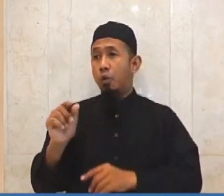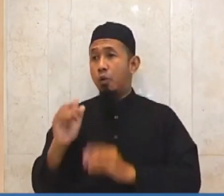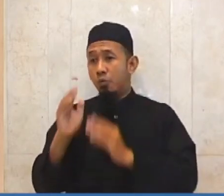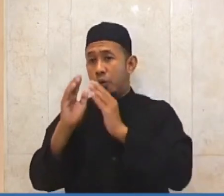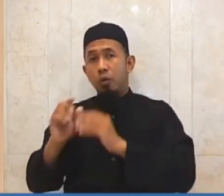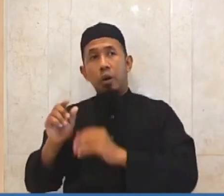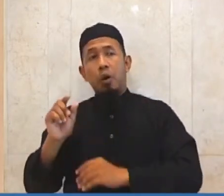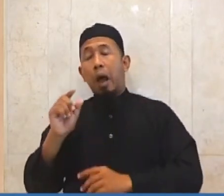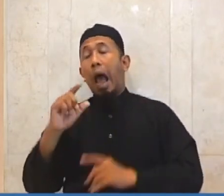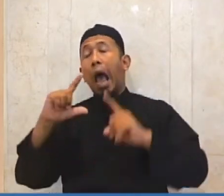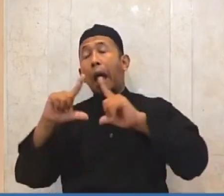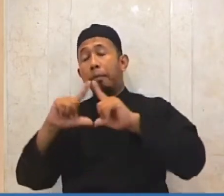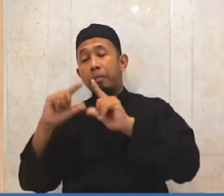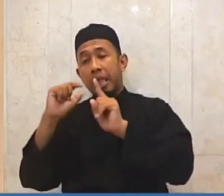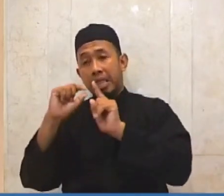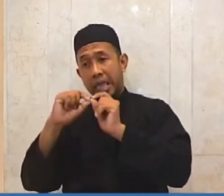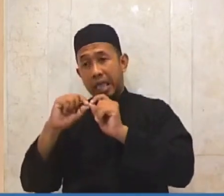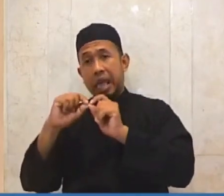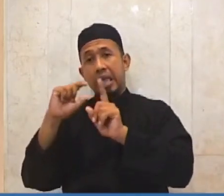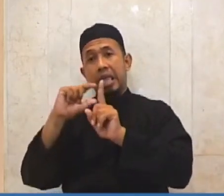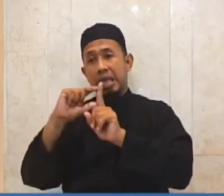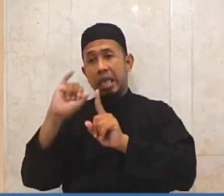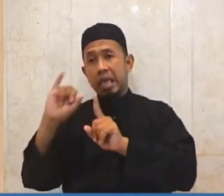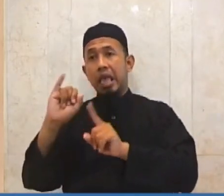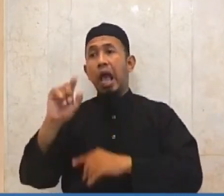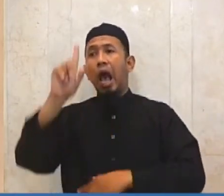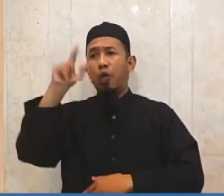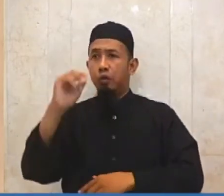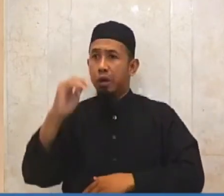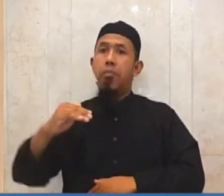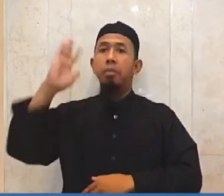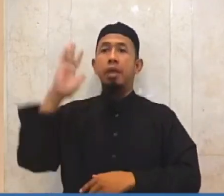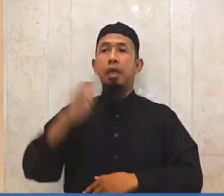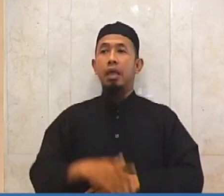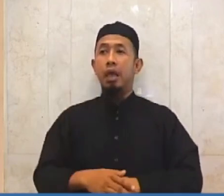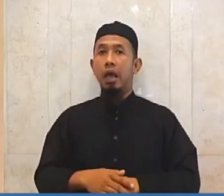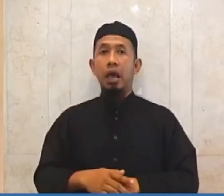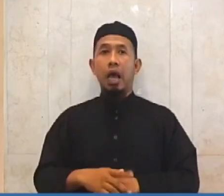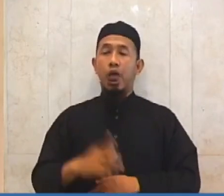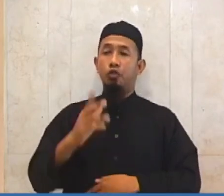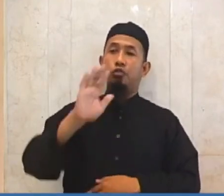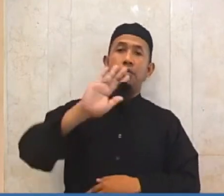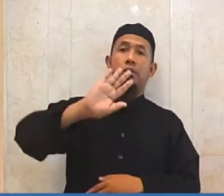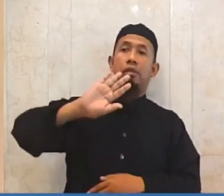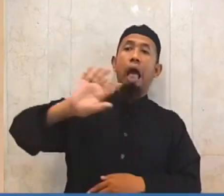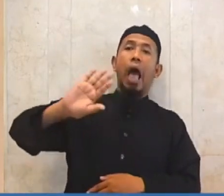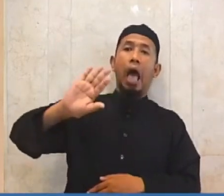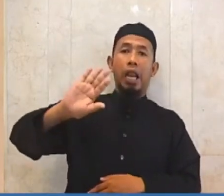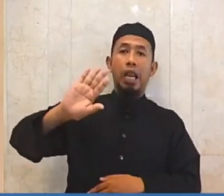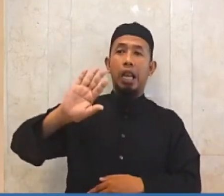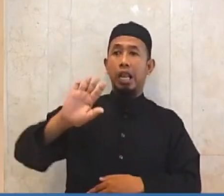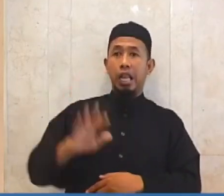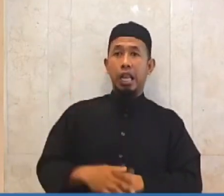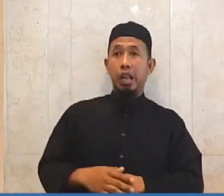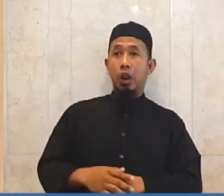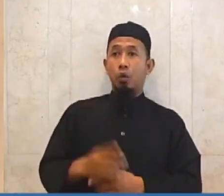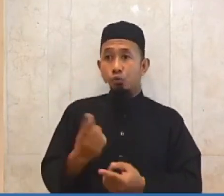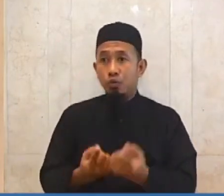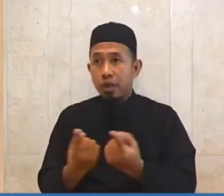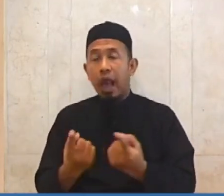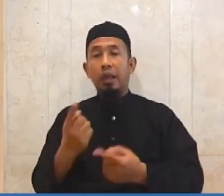Negara bisa tahan uji tahan mental tahan godaan dari segala hal-hal yang merusak nilai-nilai